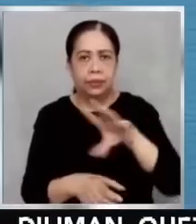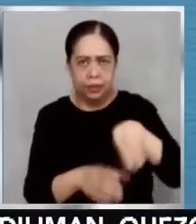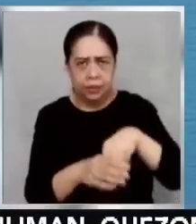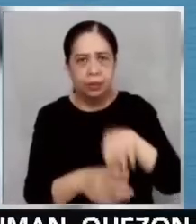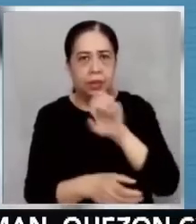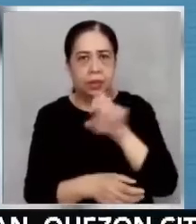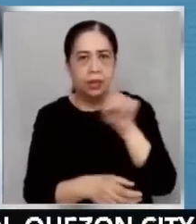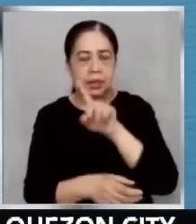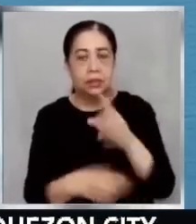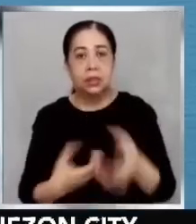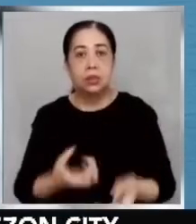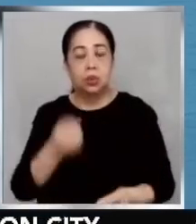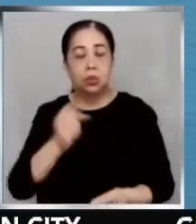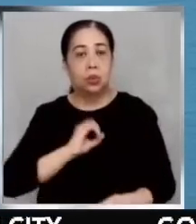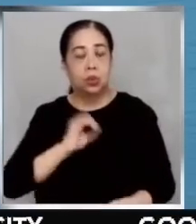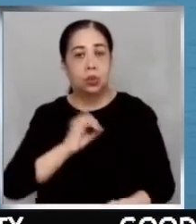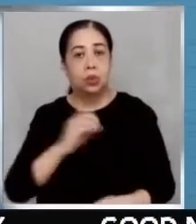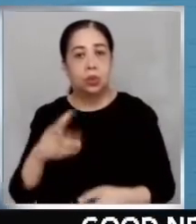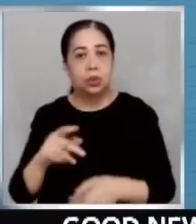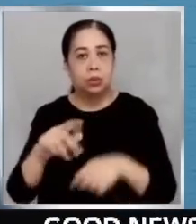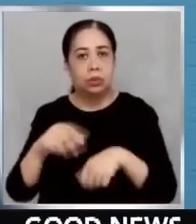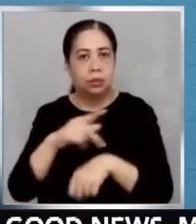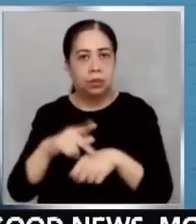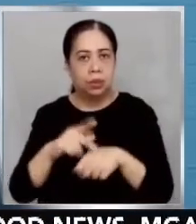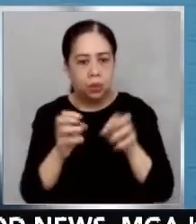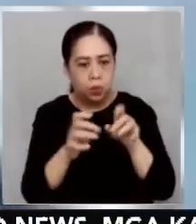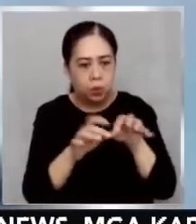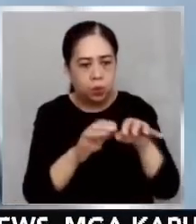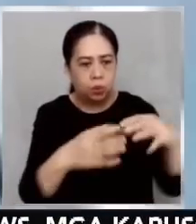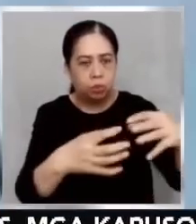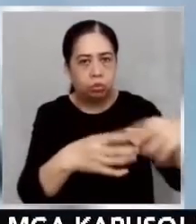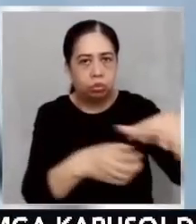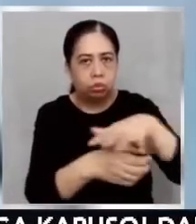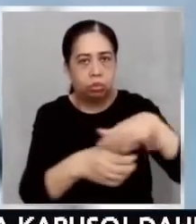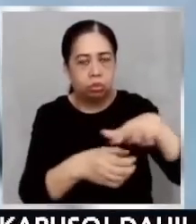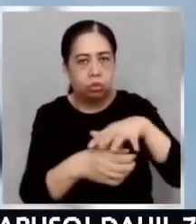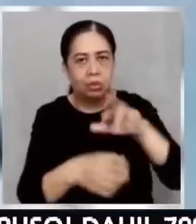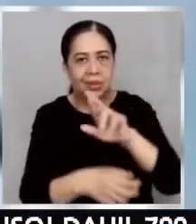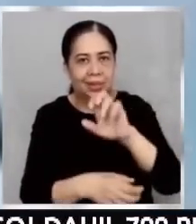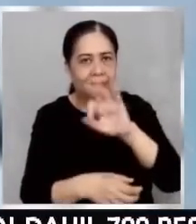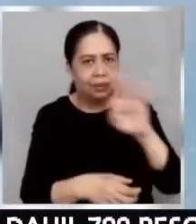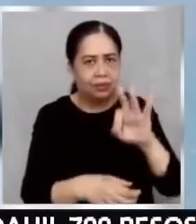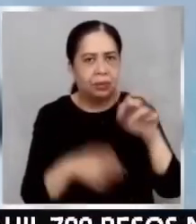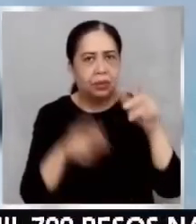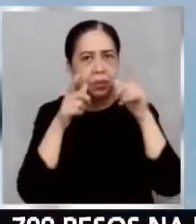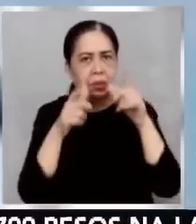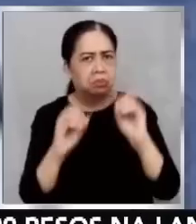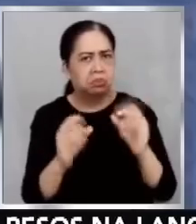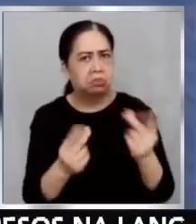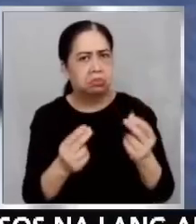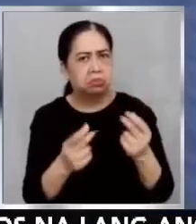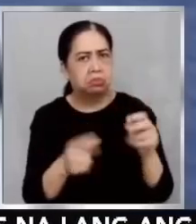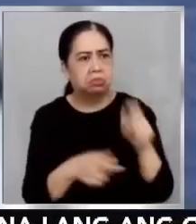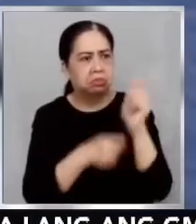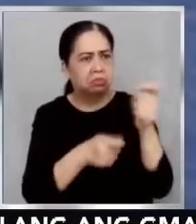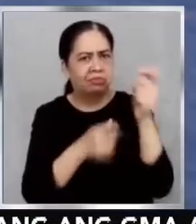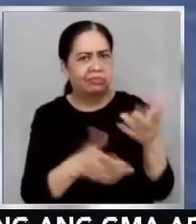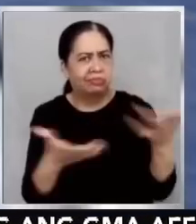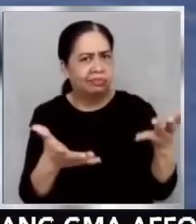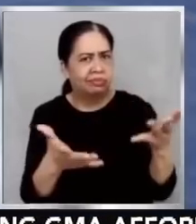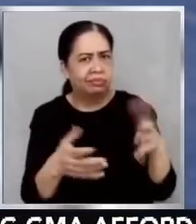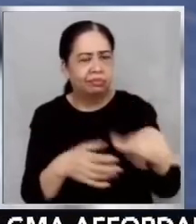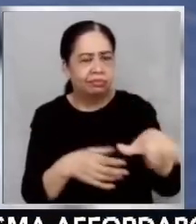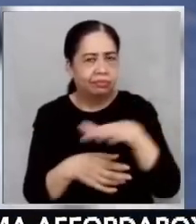sa militar, nagkukumpula ng fishing boat sa mga bahura at tila wala namang ginagawang pangingisda. Sa kalapit na Sabina